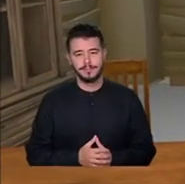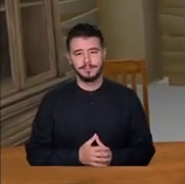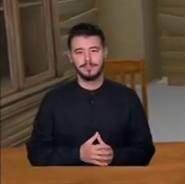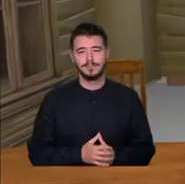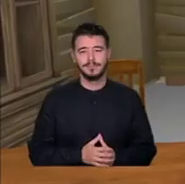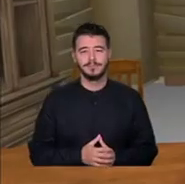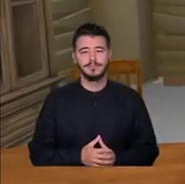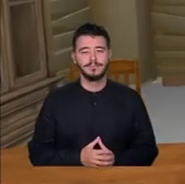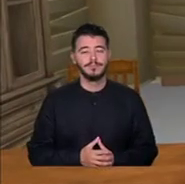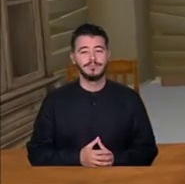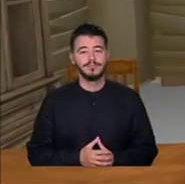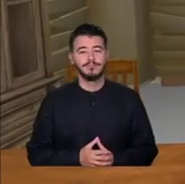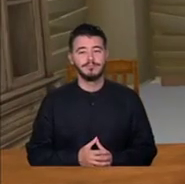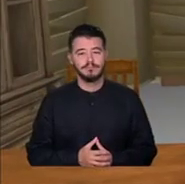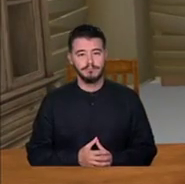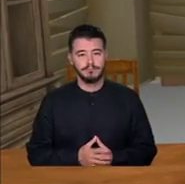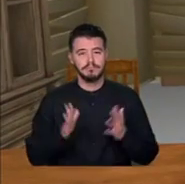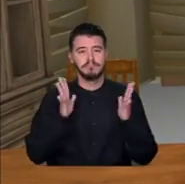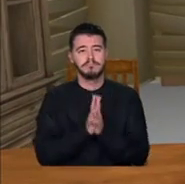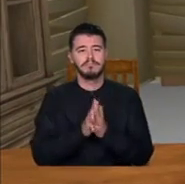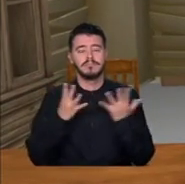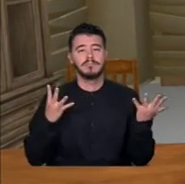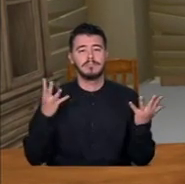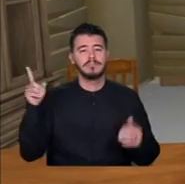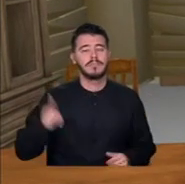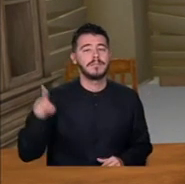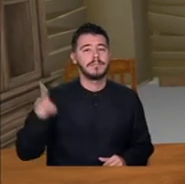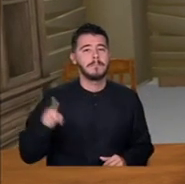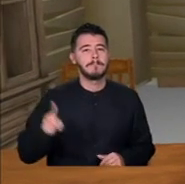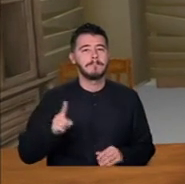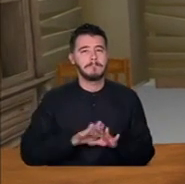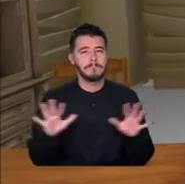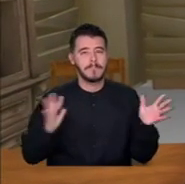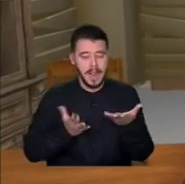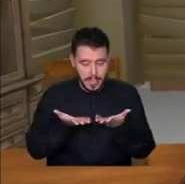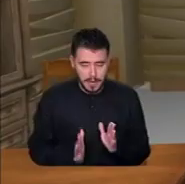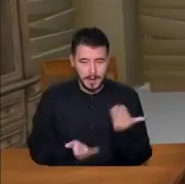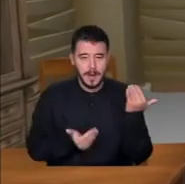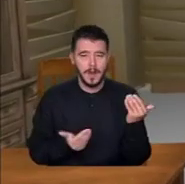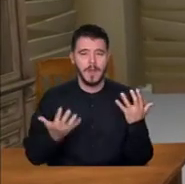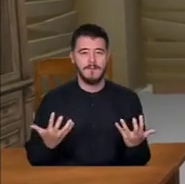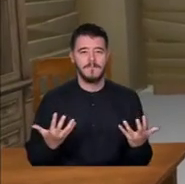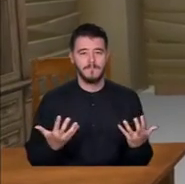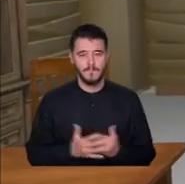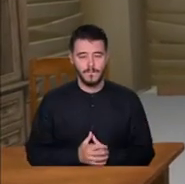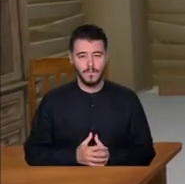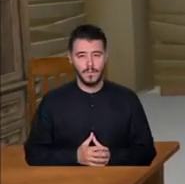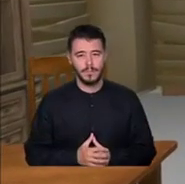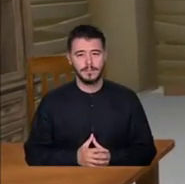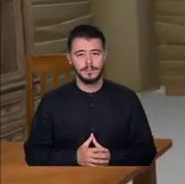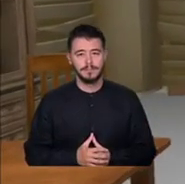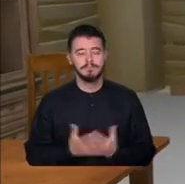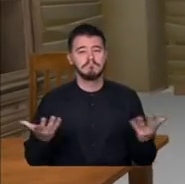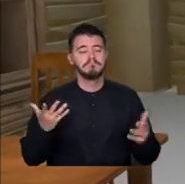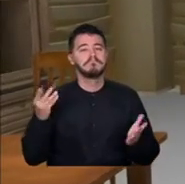βρίσκεται στη 19η μέρα της ζωής του μόλις, παρουσιάζει στην αχαγιάπια που ζουν